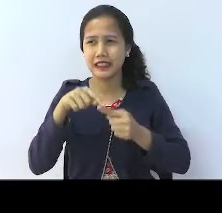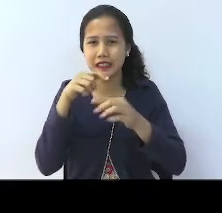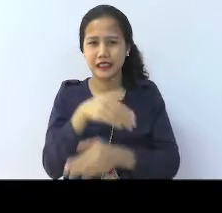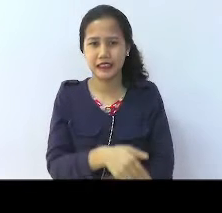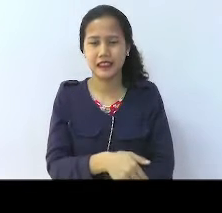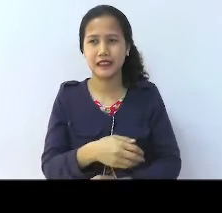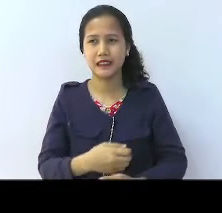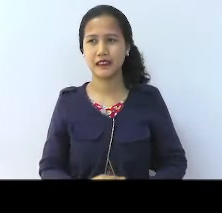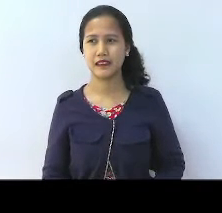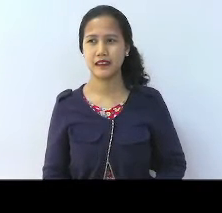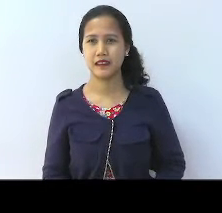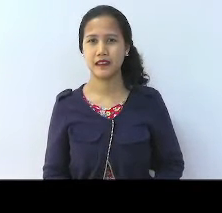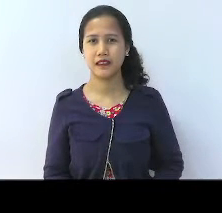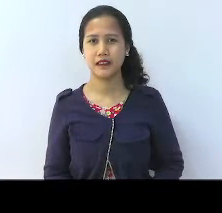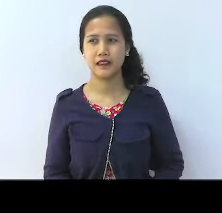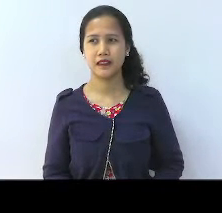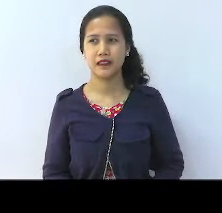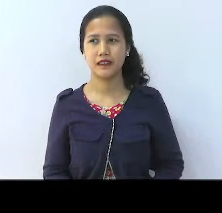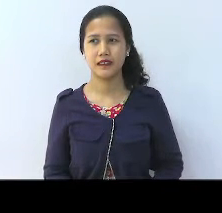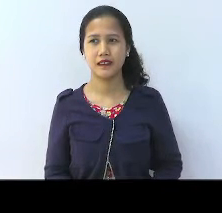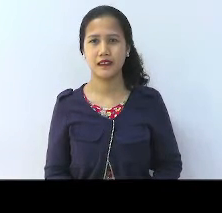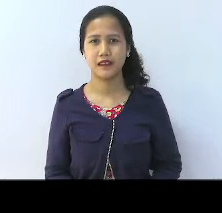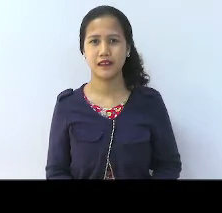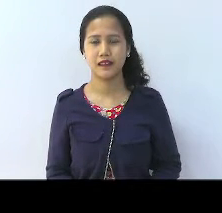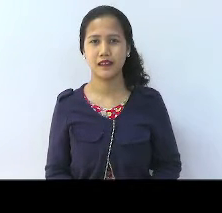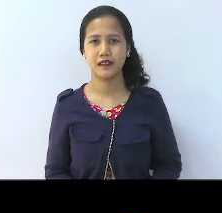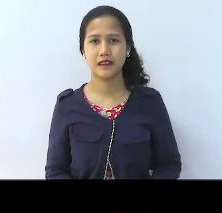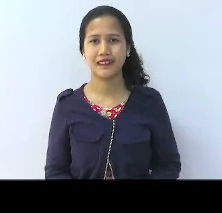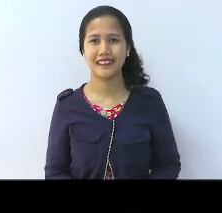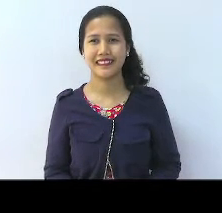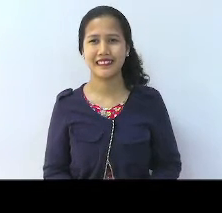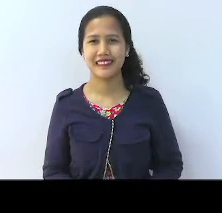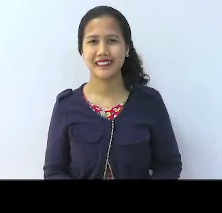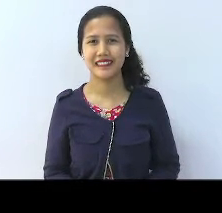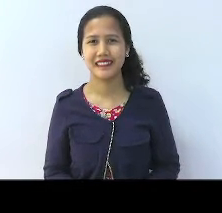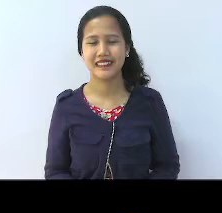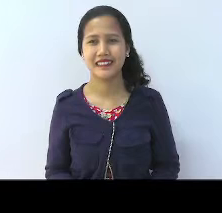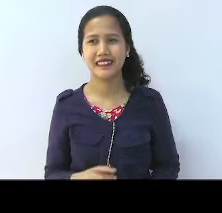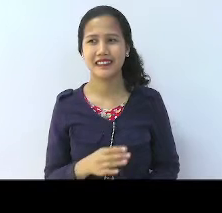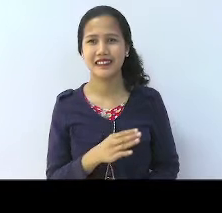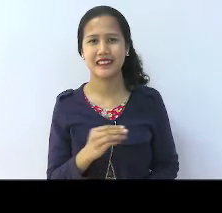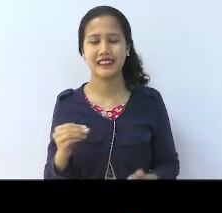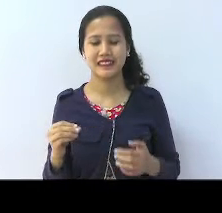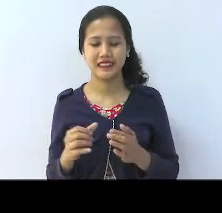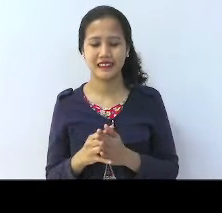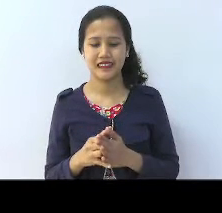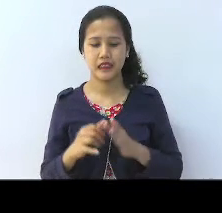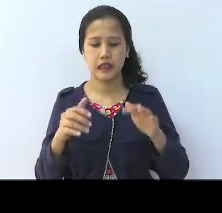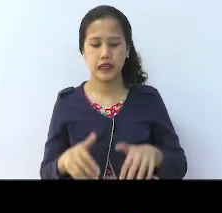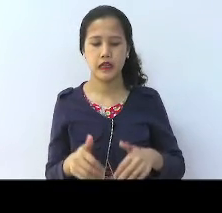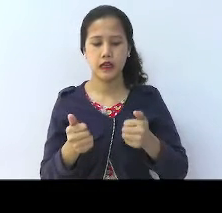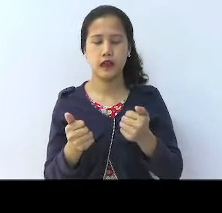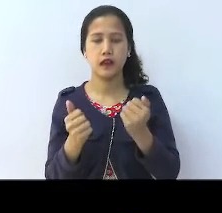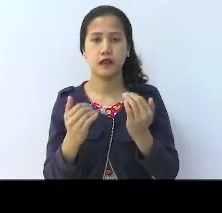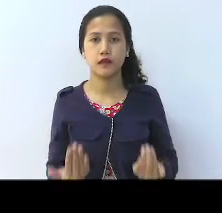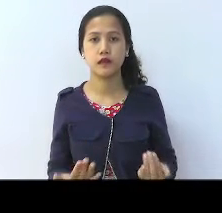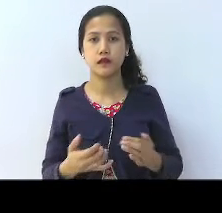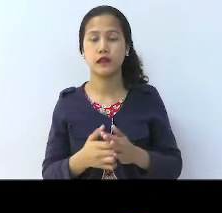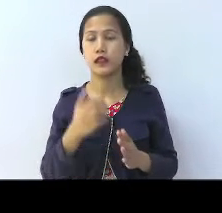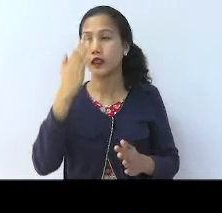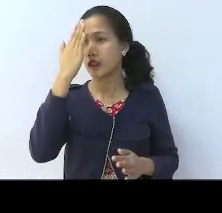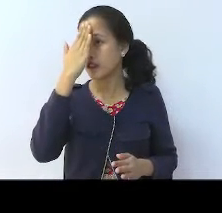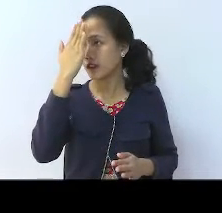problema sa ngipin gaya ng pagkapudpod kasi nga nag-grind ka sa pagtulog mo. At pagkawala